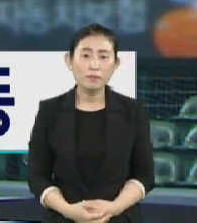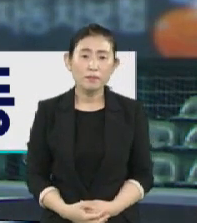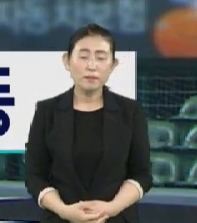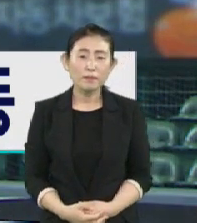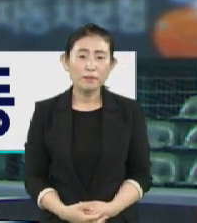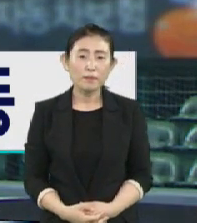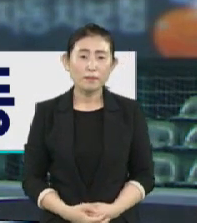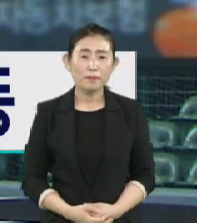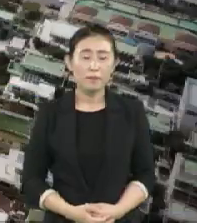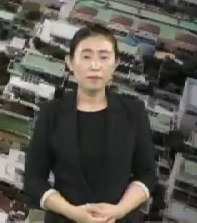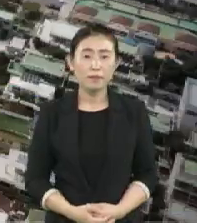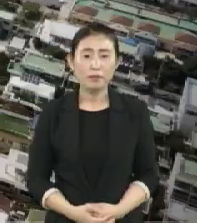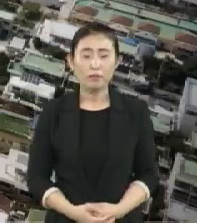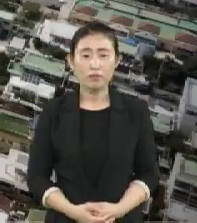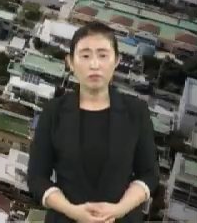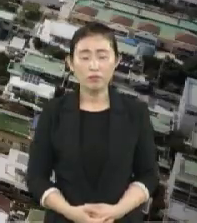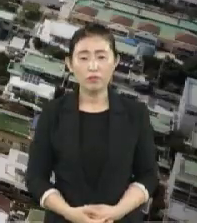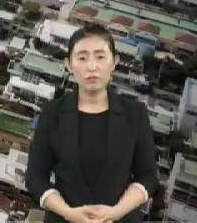기자입니다.